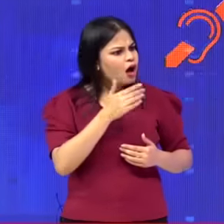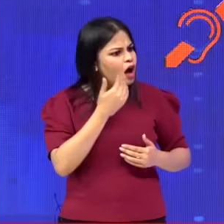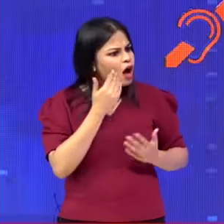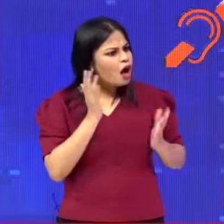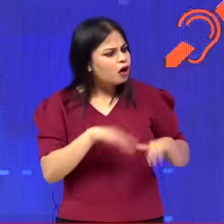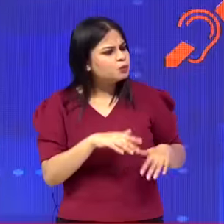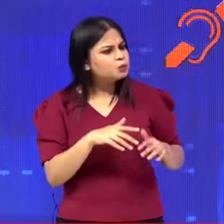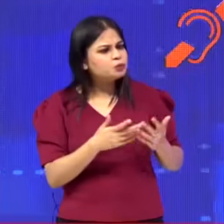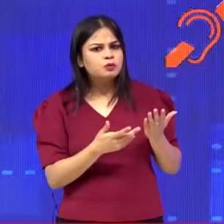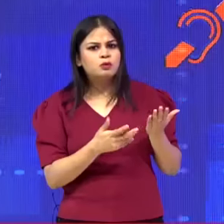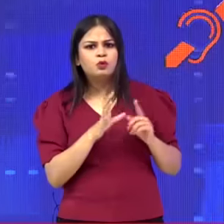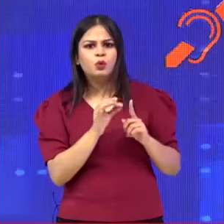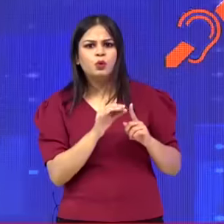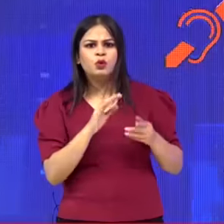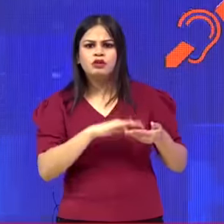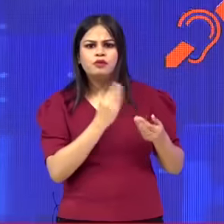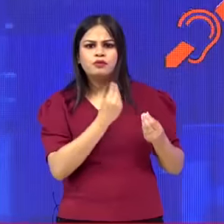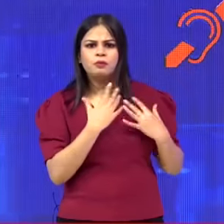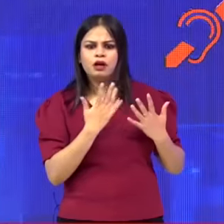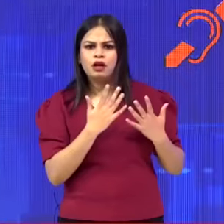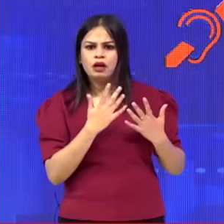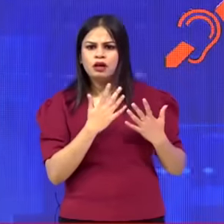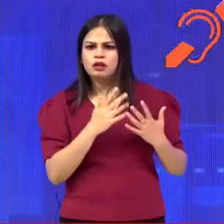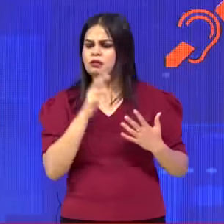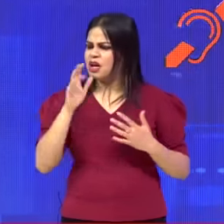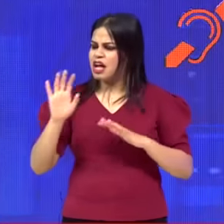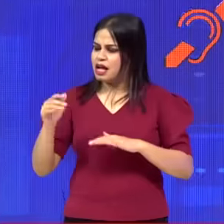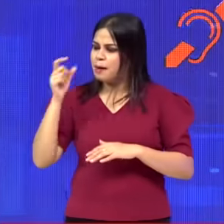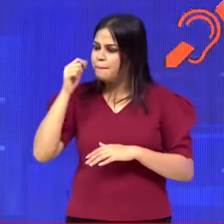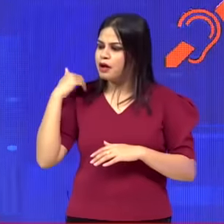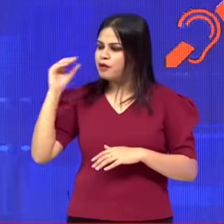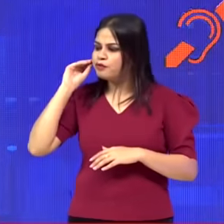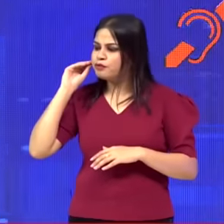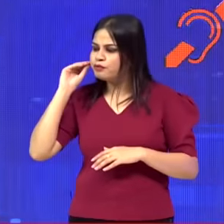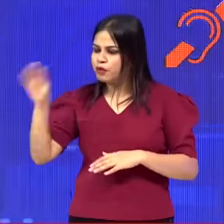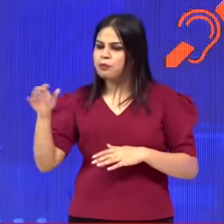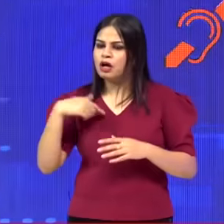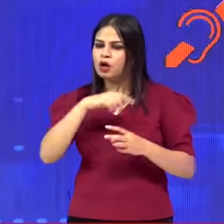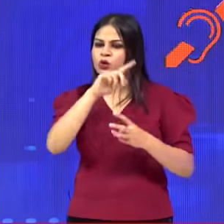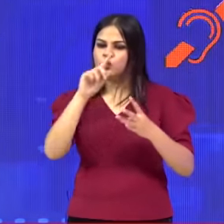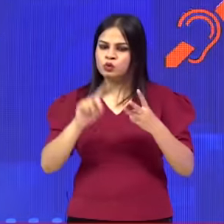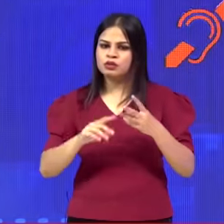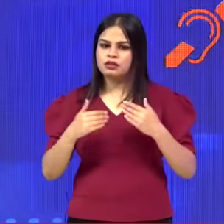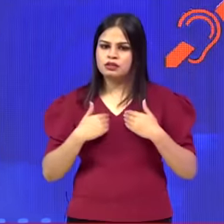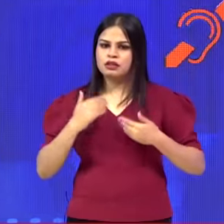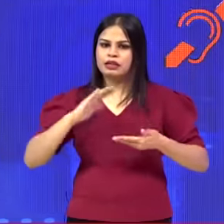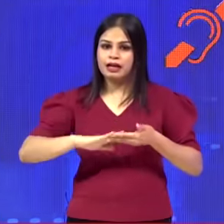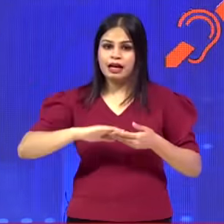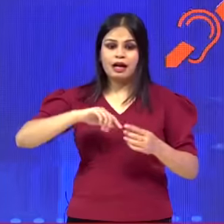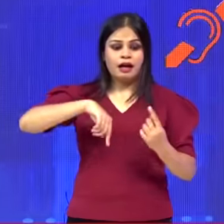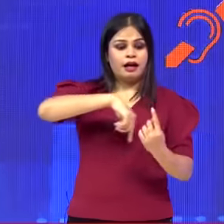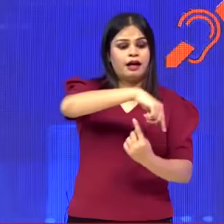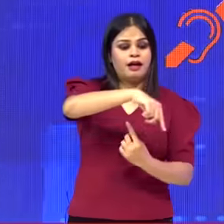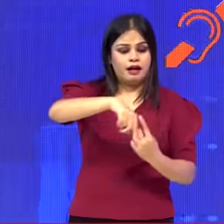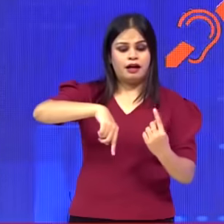व्हाट इज बाबा अगेन यू गेटिंग मैरिड, आई सेड व्हाट डोंट इज अ भाईजान आई मीन द थर्ड फेरा, तीसरे फेरे से मुझे फ़ोन कर